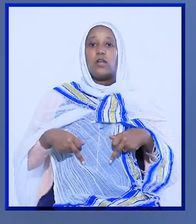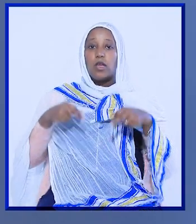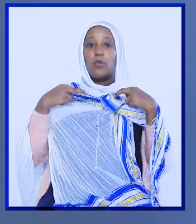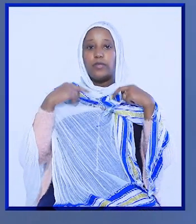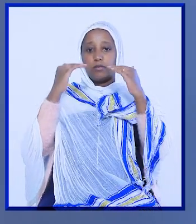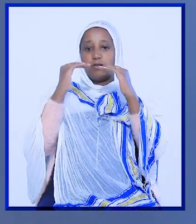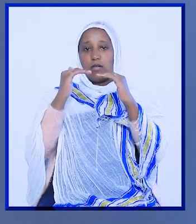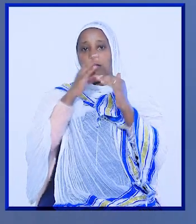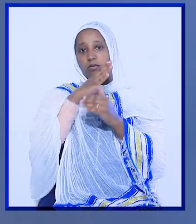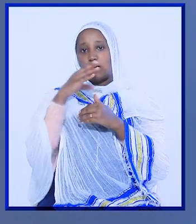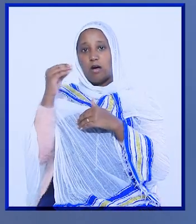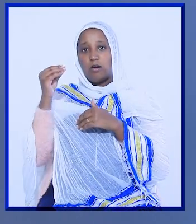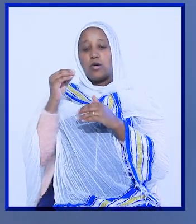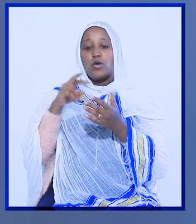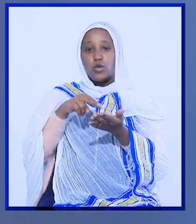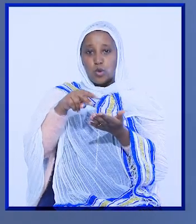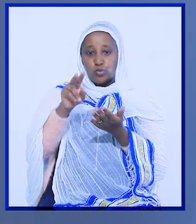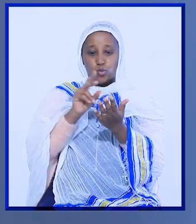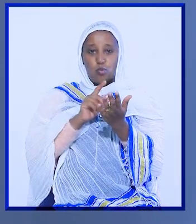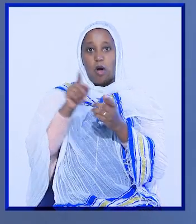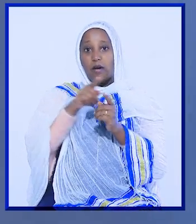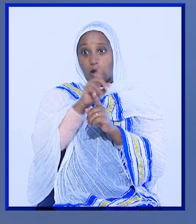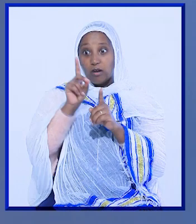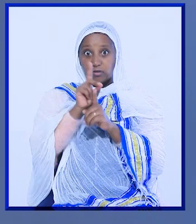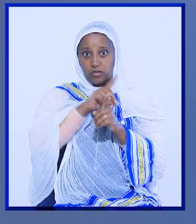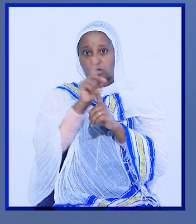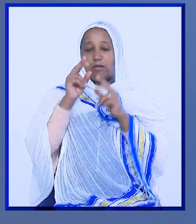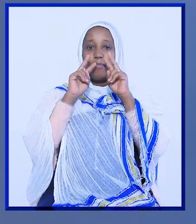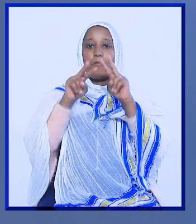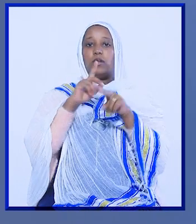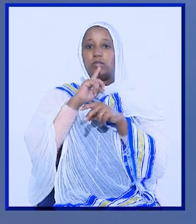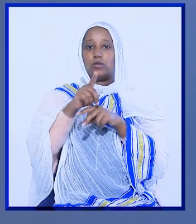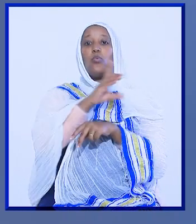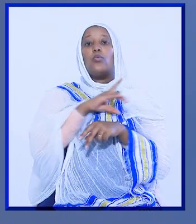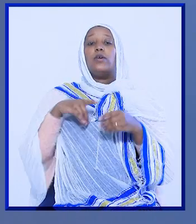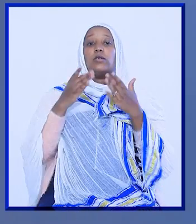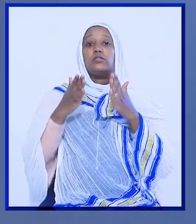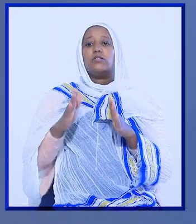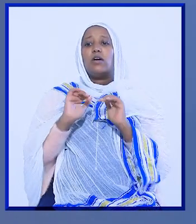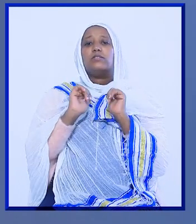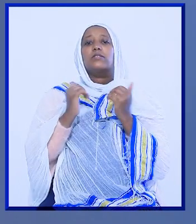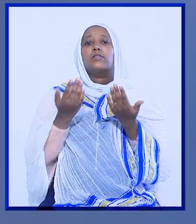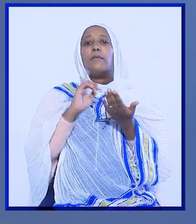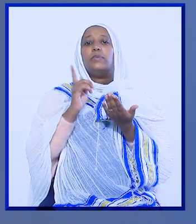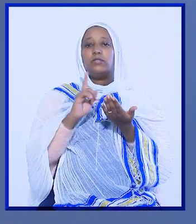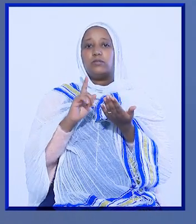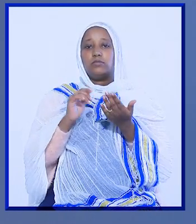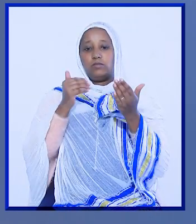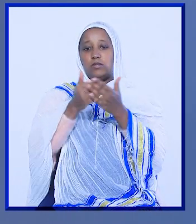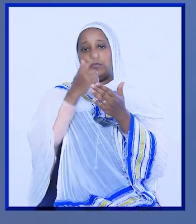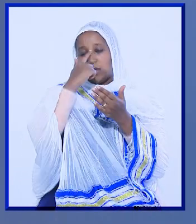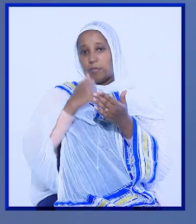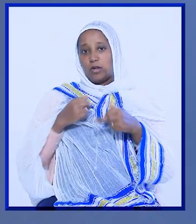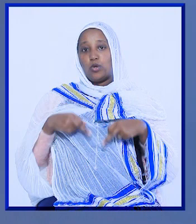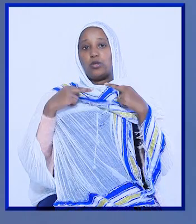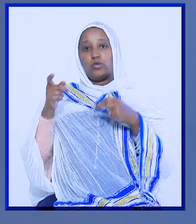የክርስትናውን የህይወት ልኬትና የጉዞ አቅጣጫ የሚያመለክት የህይወት ትምህርት ነው። ክርስትና እስኬት ድረስ የምንታመንለት